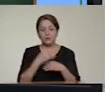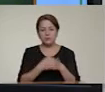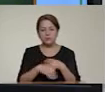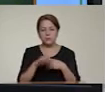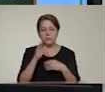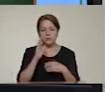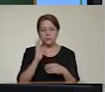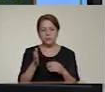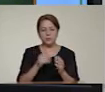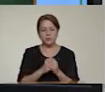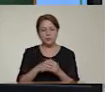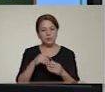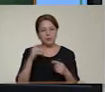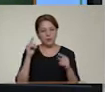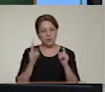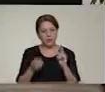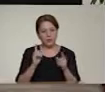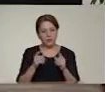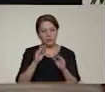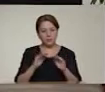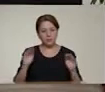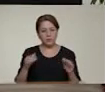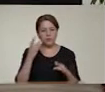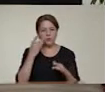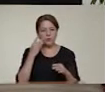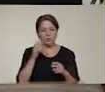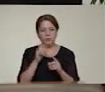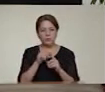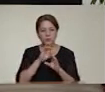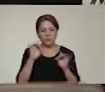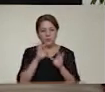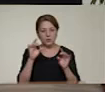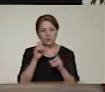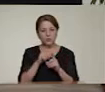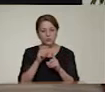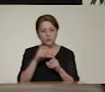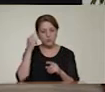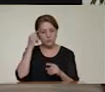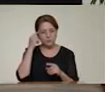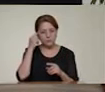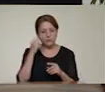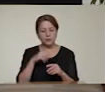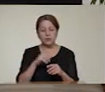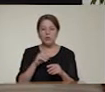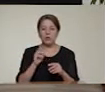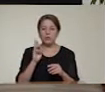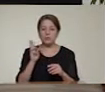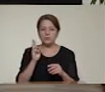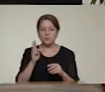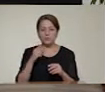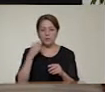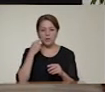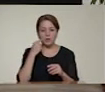haqiqat aziz o'quvchilar, doimo so'zlagan so'zimizni o'ylab so'zlashimiz, birovlarning diliga